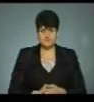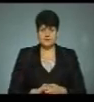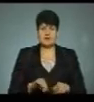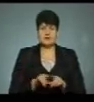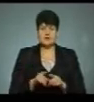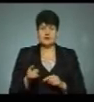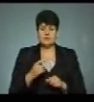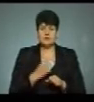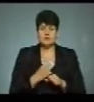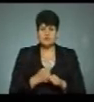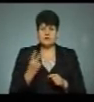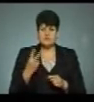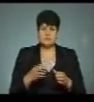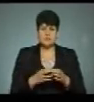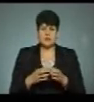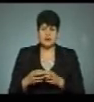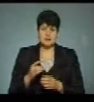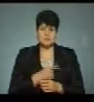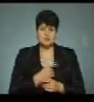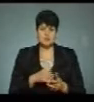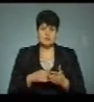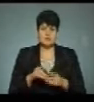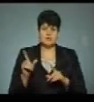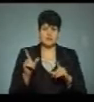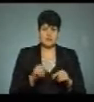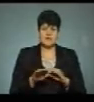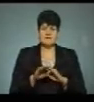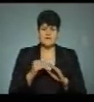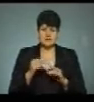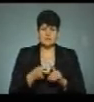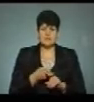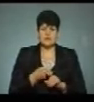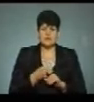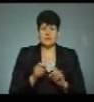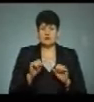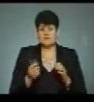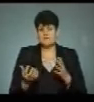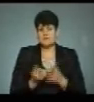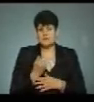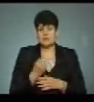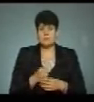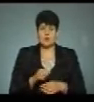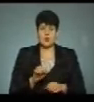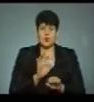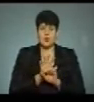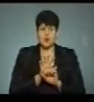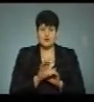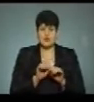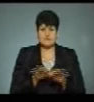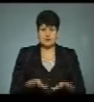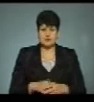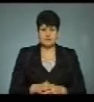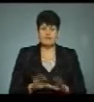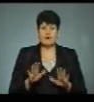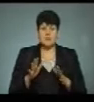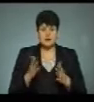Тернополі працюють дві бригади медичної допомоги, які виїжджатимуть на виклики, пов'язані з можливим виявленням коронавірусу. Такі випадки, якщо